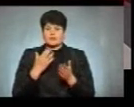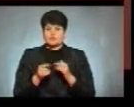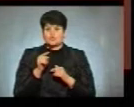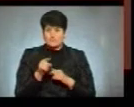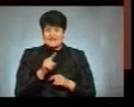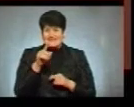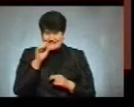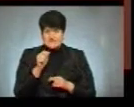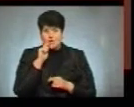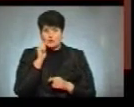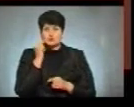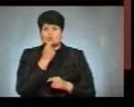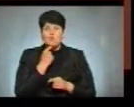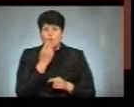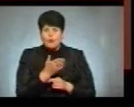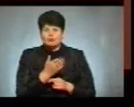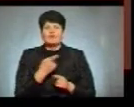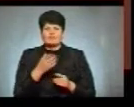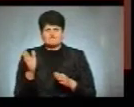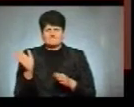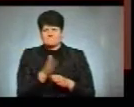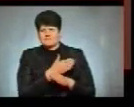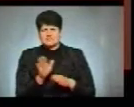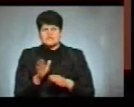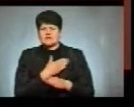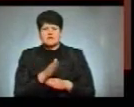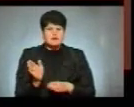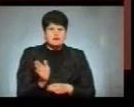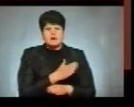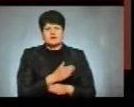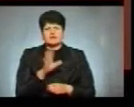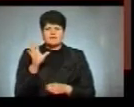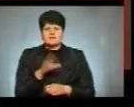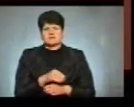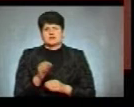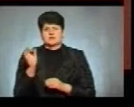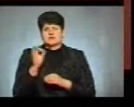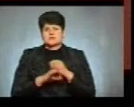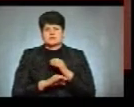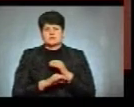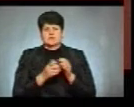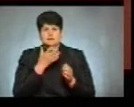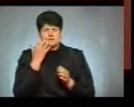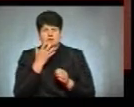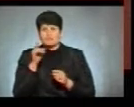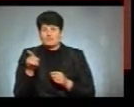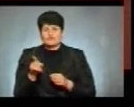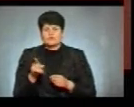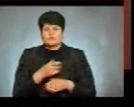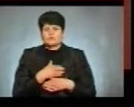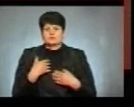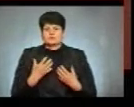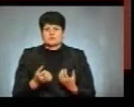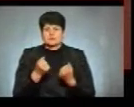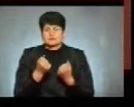за українську мову, відповідно, він відсікає від себе частину електорату Сходу і Півдня, бо вони не настільки підтримують.